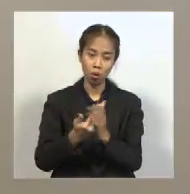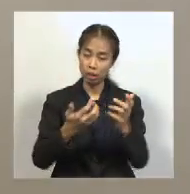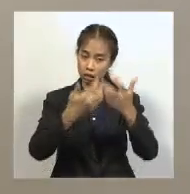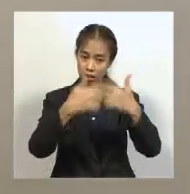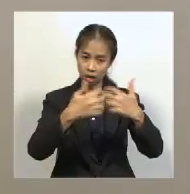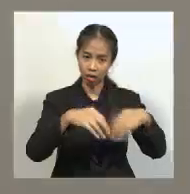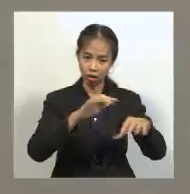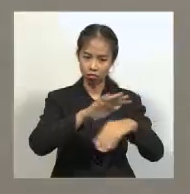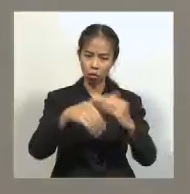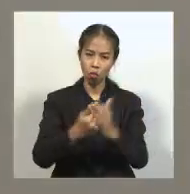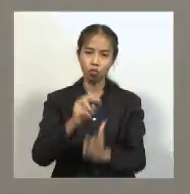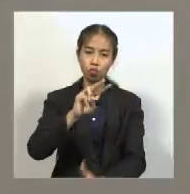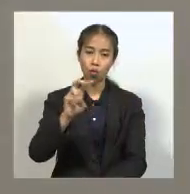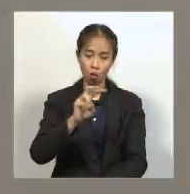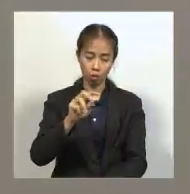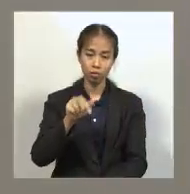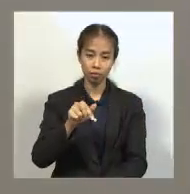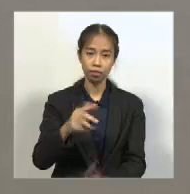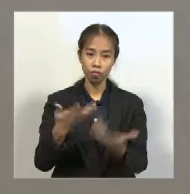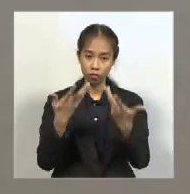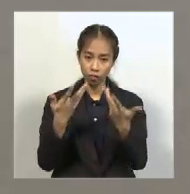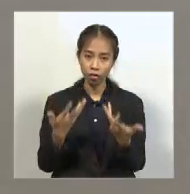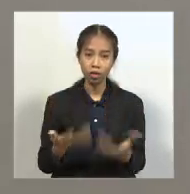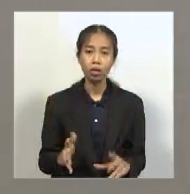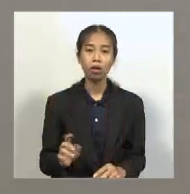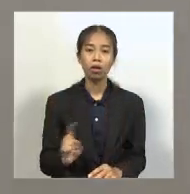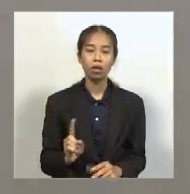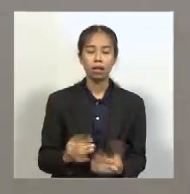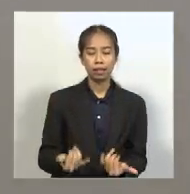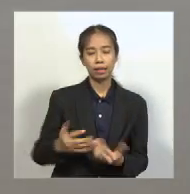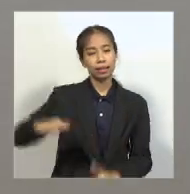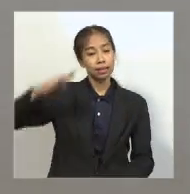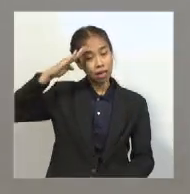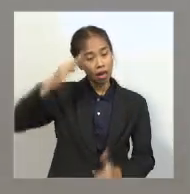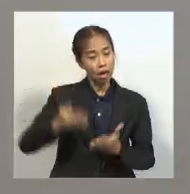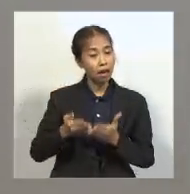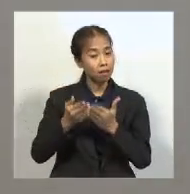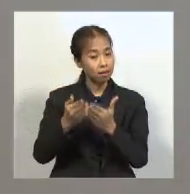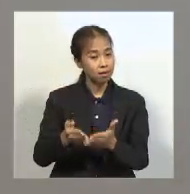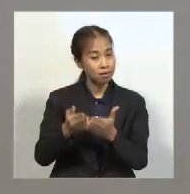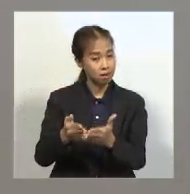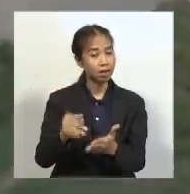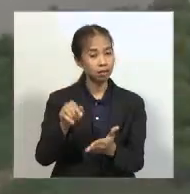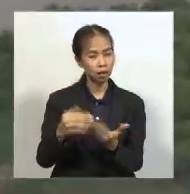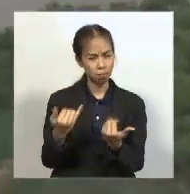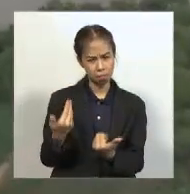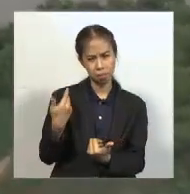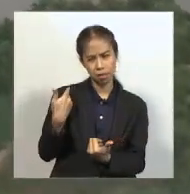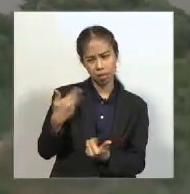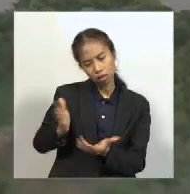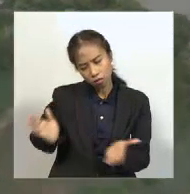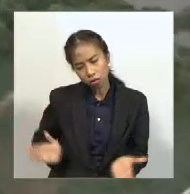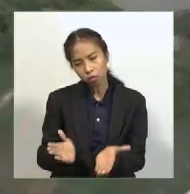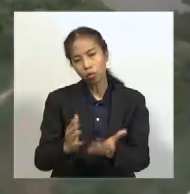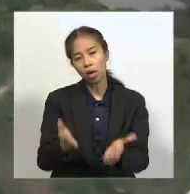200เครื่องนะครับแล้วก็ในส่วนของกองทัพเรือเองก็ได้รับการสนับสนุนจากกองทัพเรือเอ